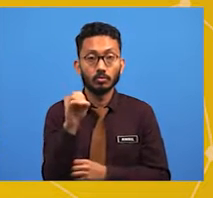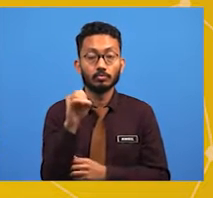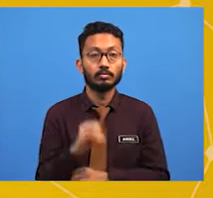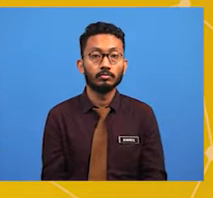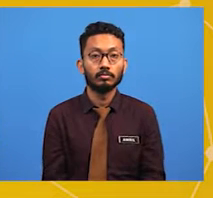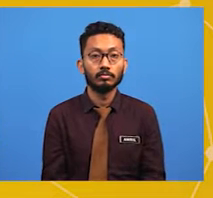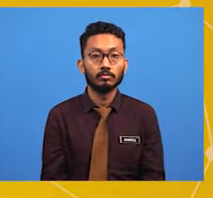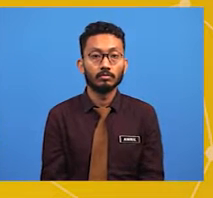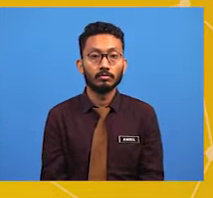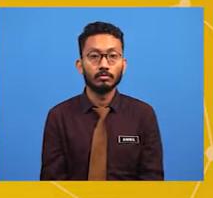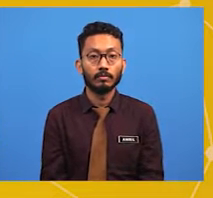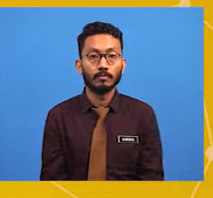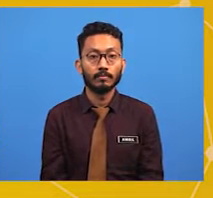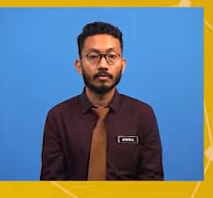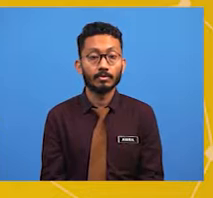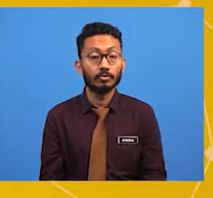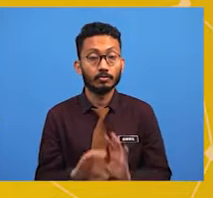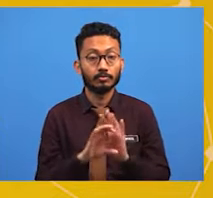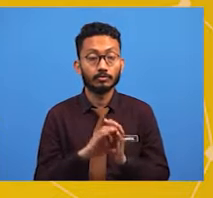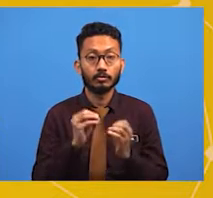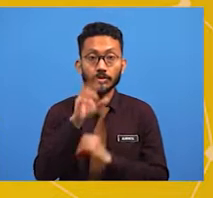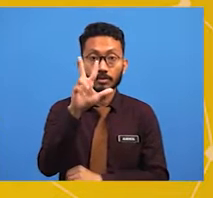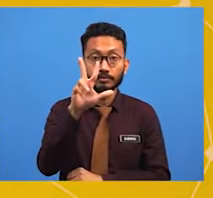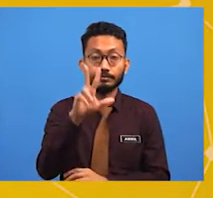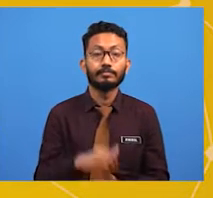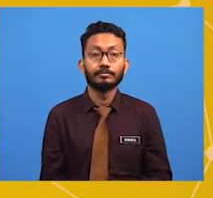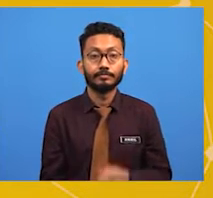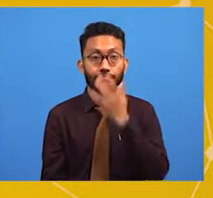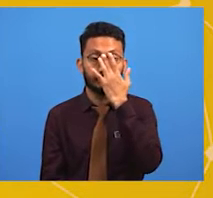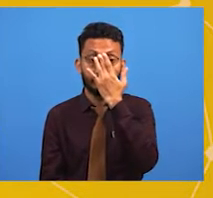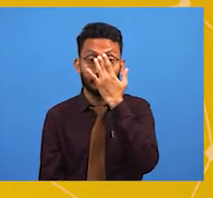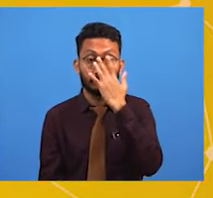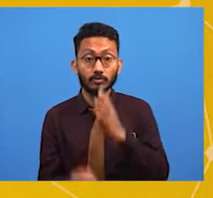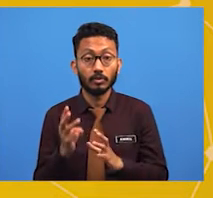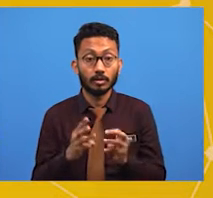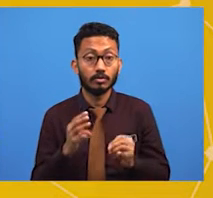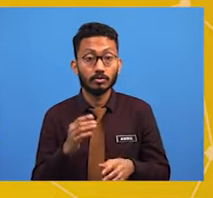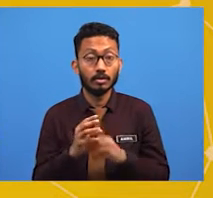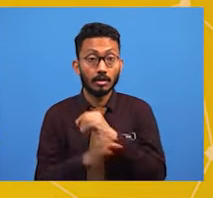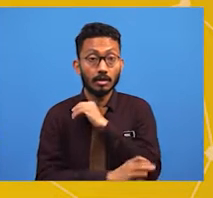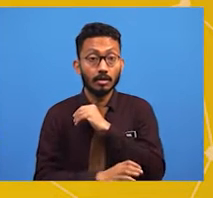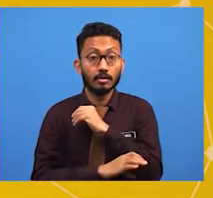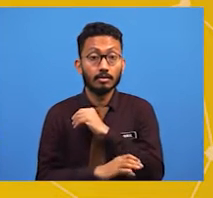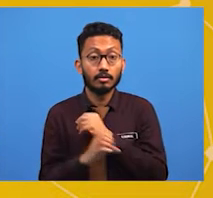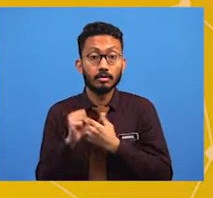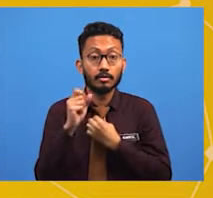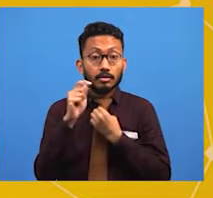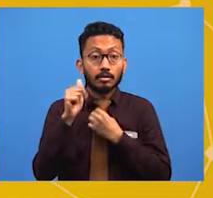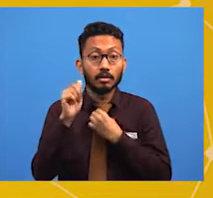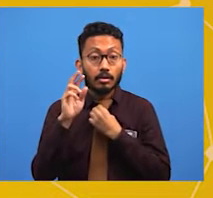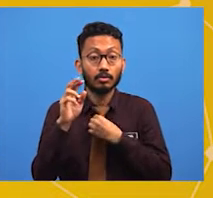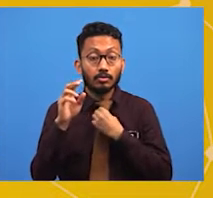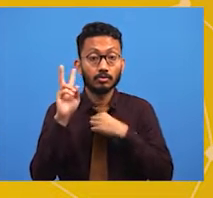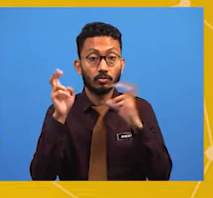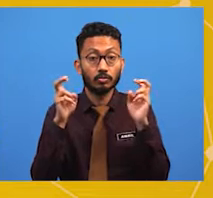80. Contoh yang ketiga ialah warga negara sama dengan STR